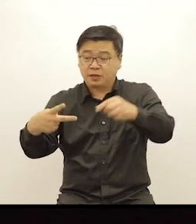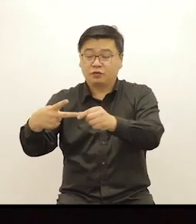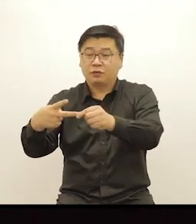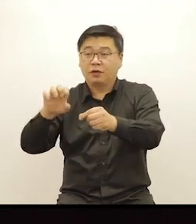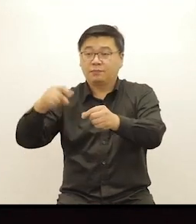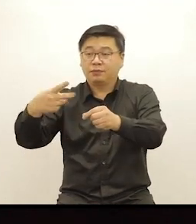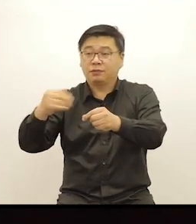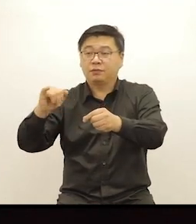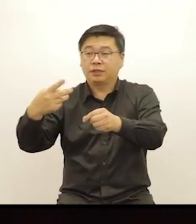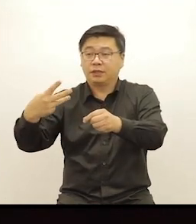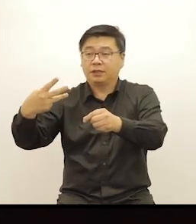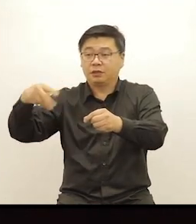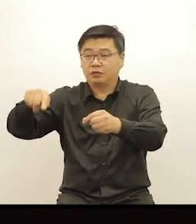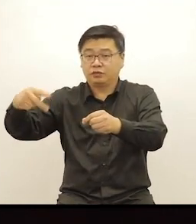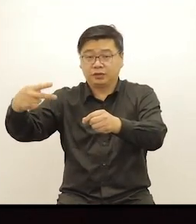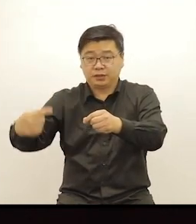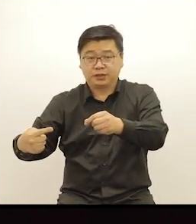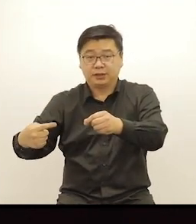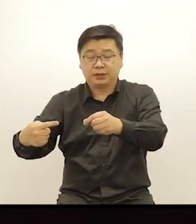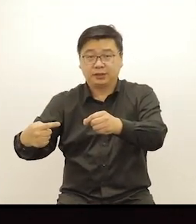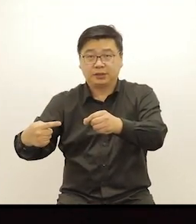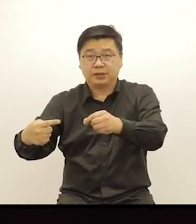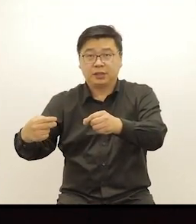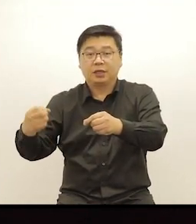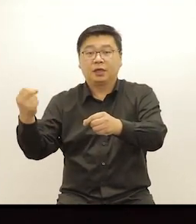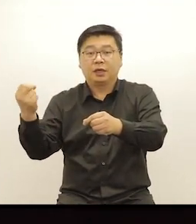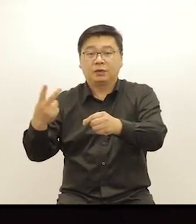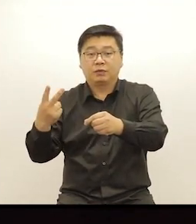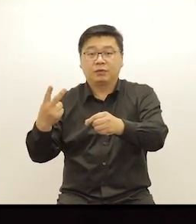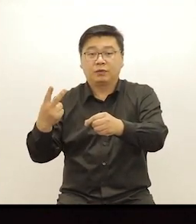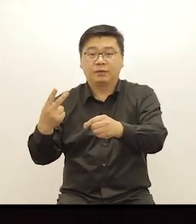그 3번의 두 번째 곡인 프렐류드하고